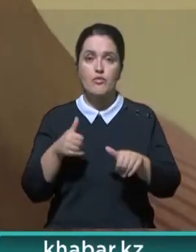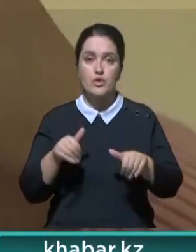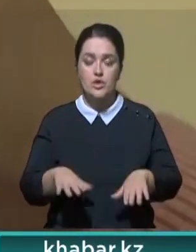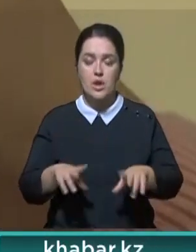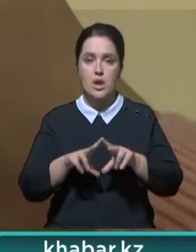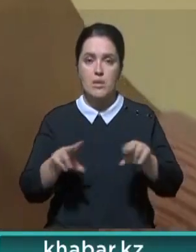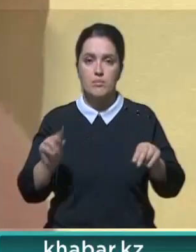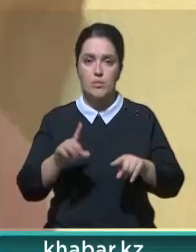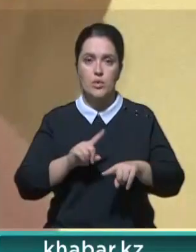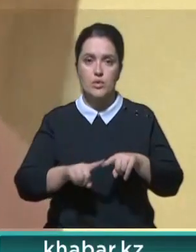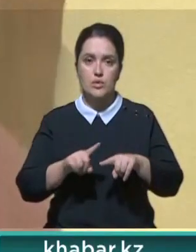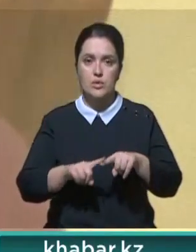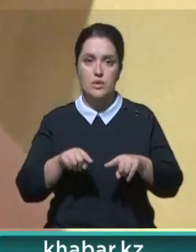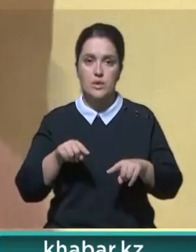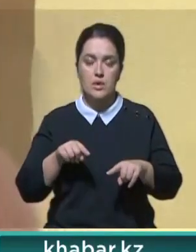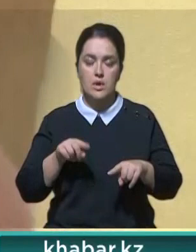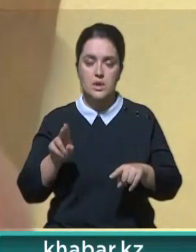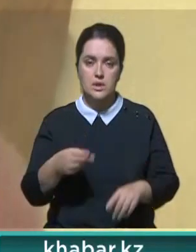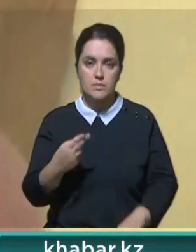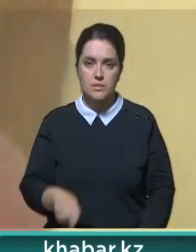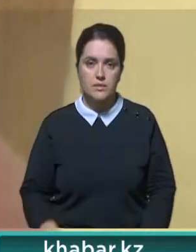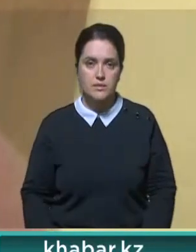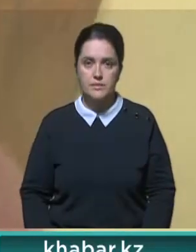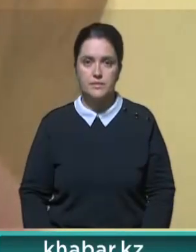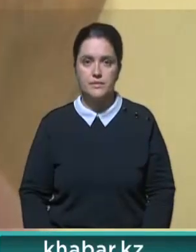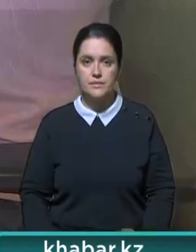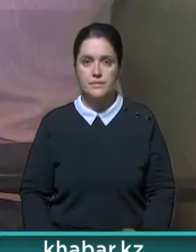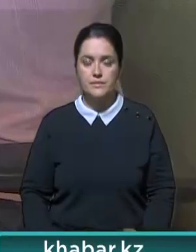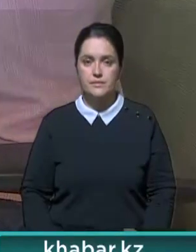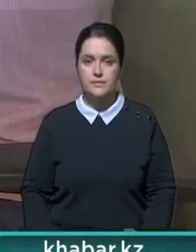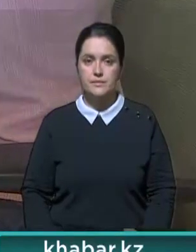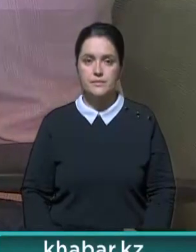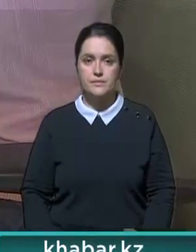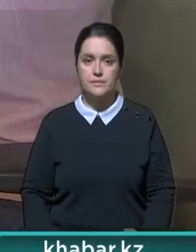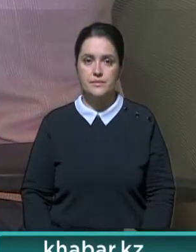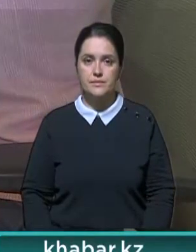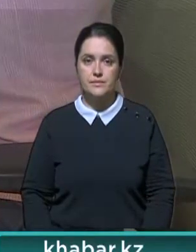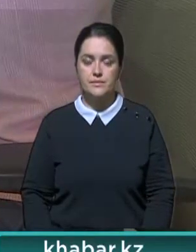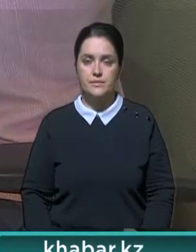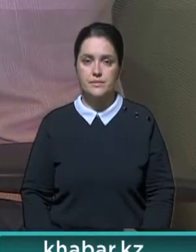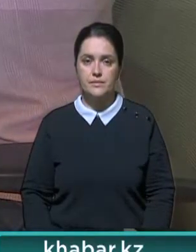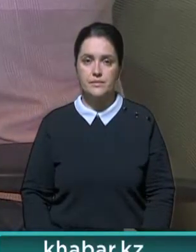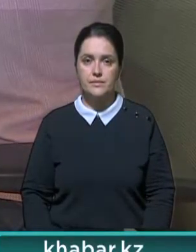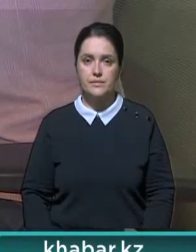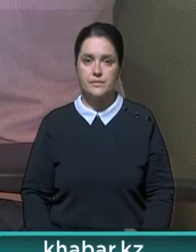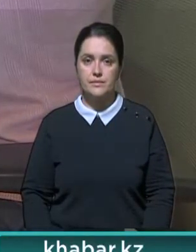обещают принять до конца этого года. Назым Гулькумыспаева, Кудайберген Аймырза, Нурлан Малгильдинов, Хабар.